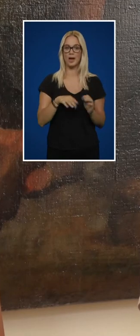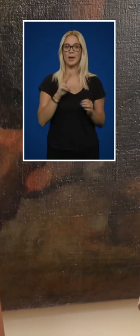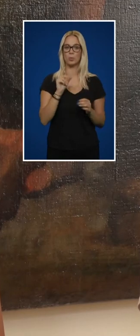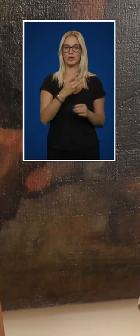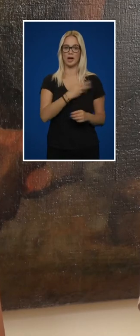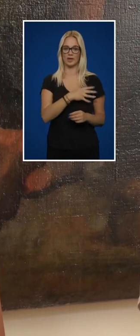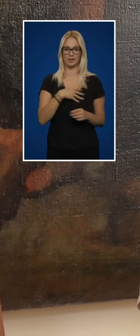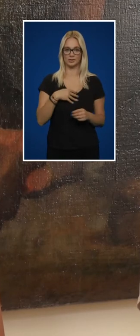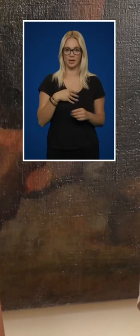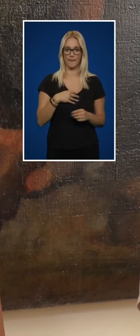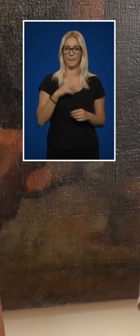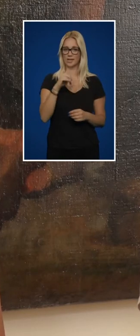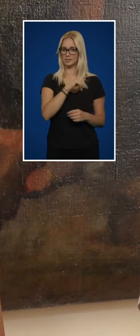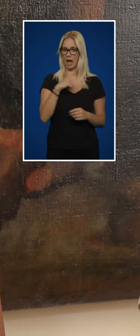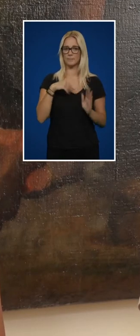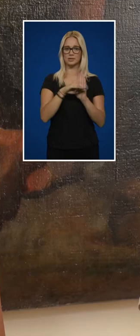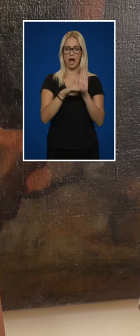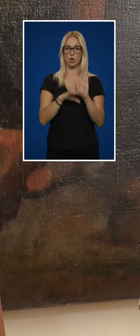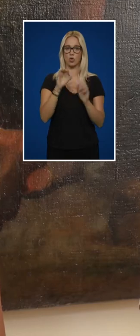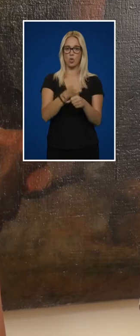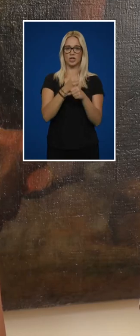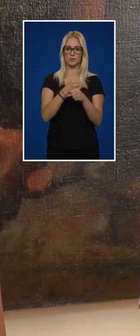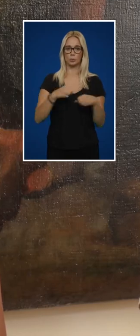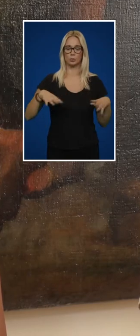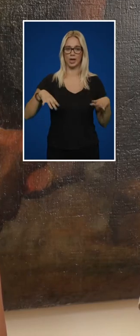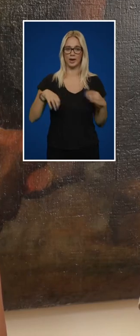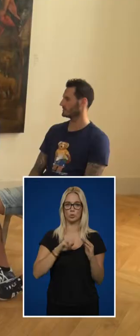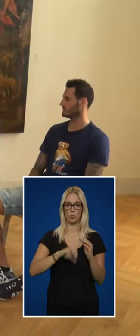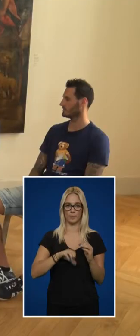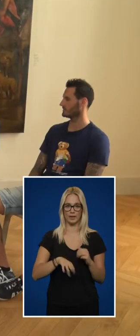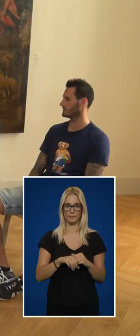je Hrvatska preuzela ulaskom u Europsku uniju.